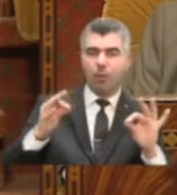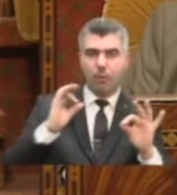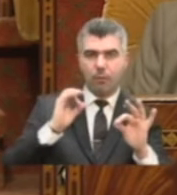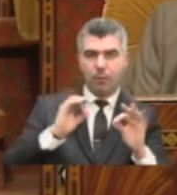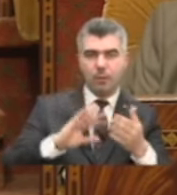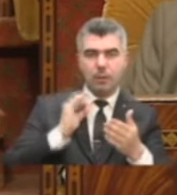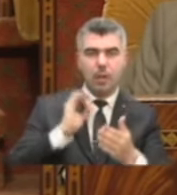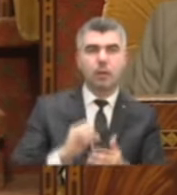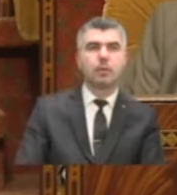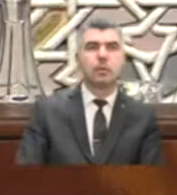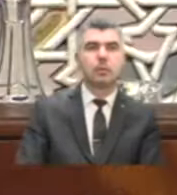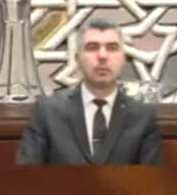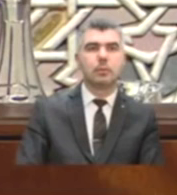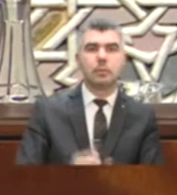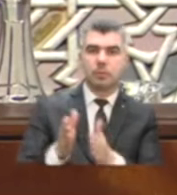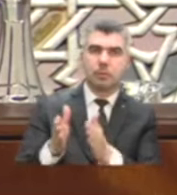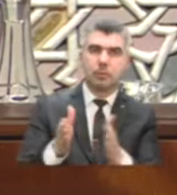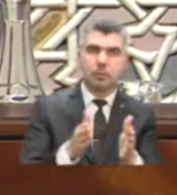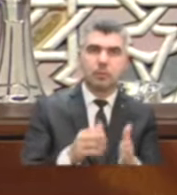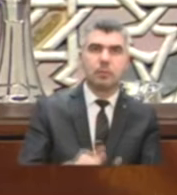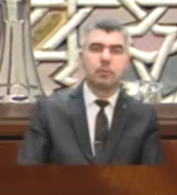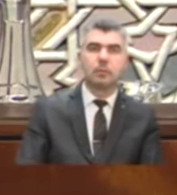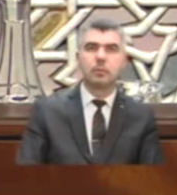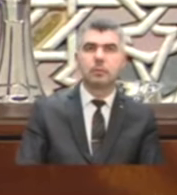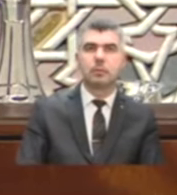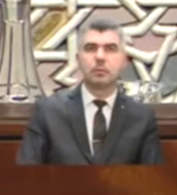شيء من هذا القبيل. شكرا.